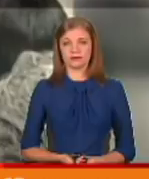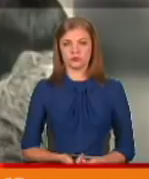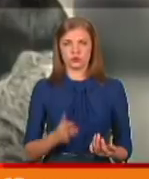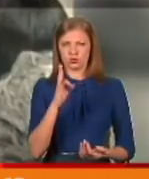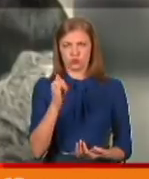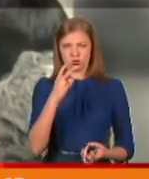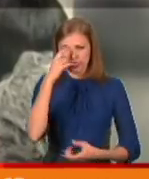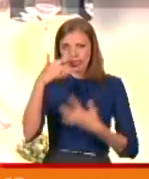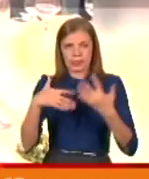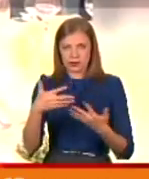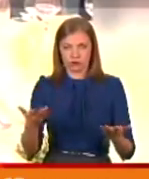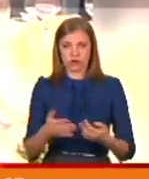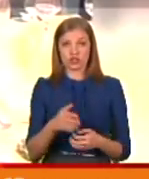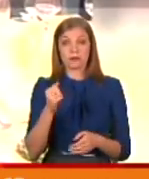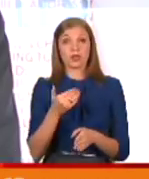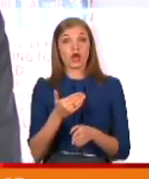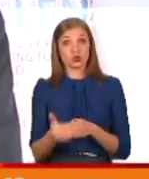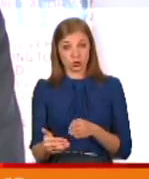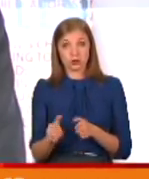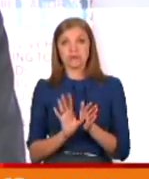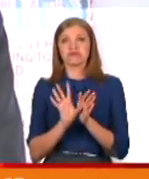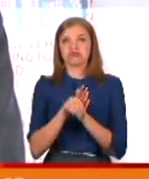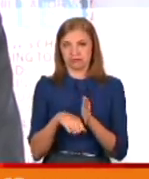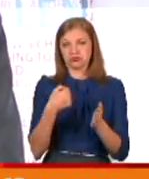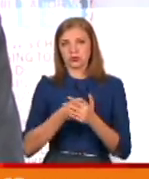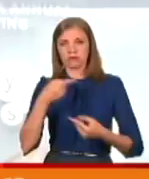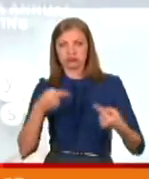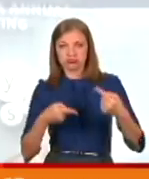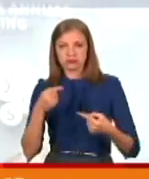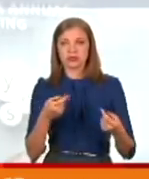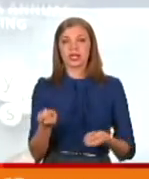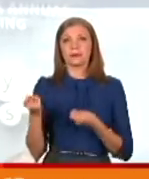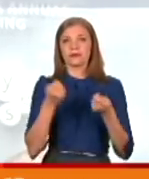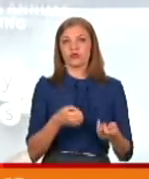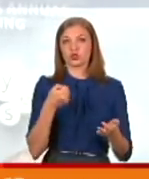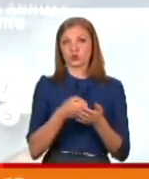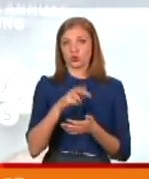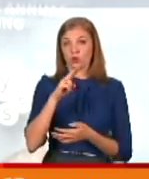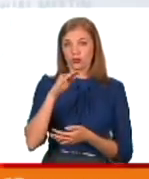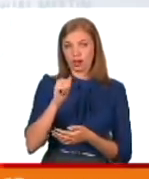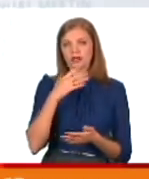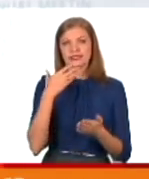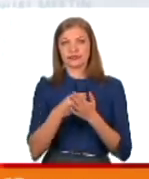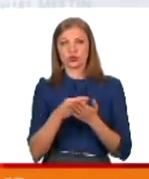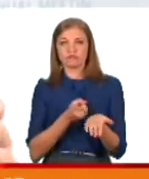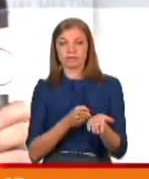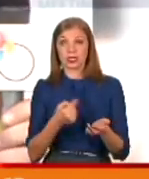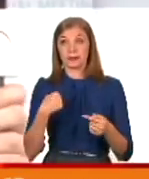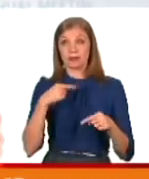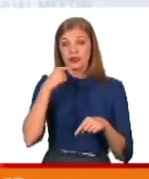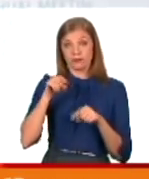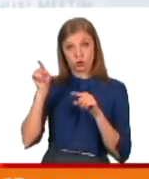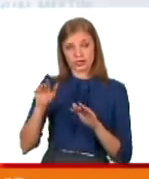Ну не спутаєш вас ні з ким. А згодом таки долучаються до дискусії, везуть до Ялти свої аргументи. Ми в